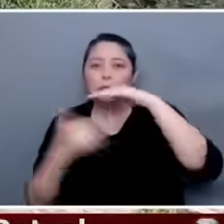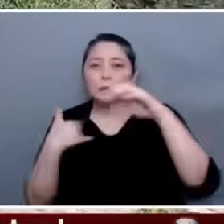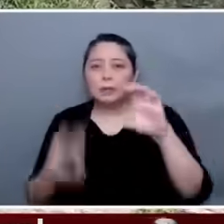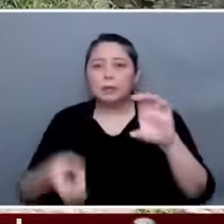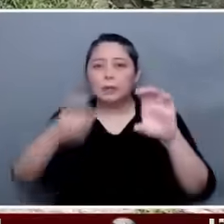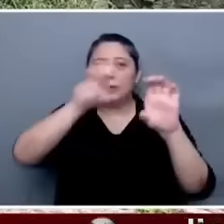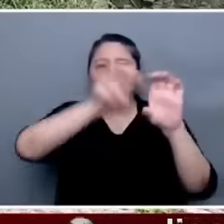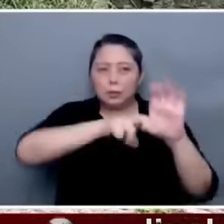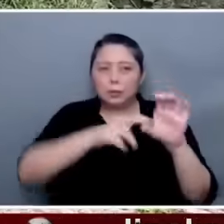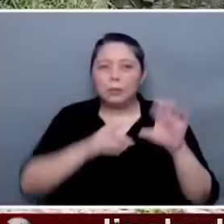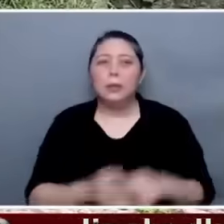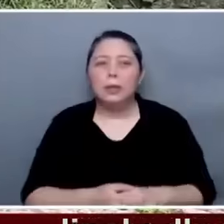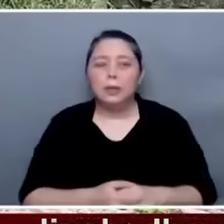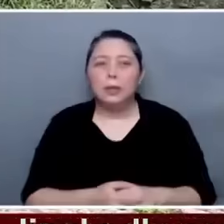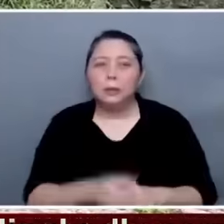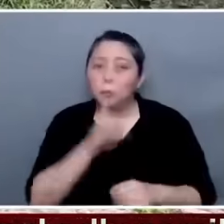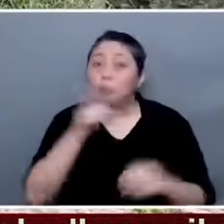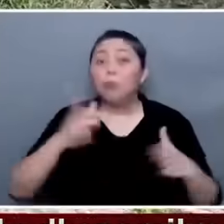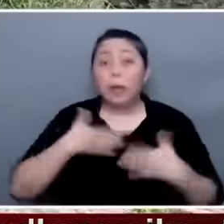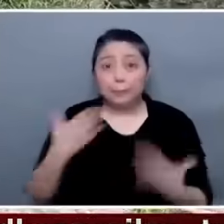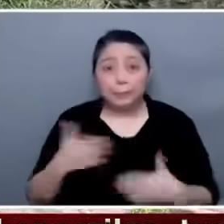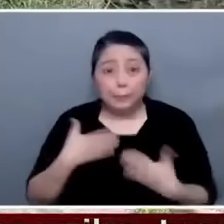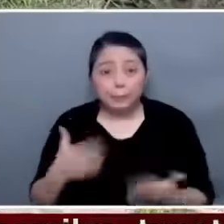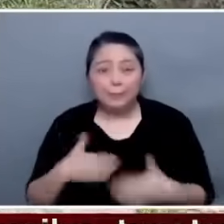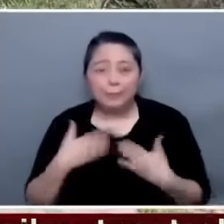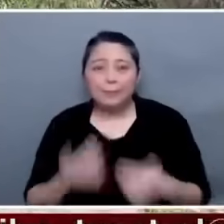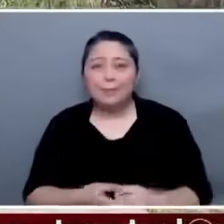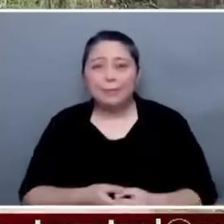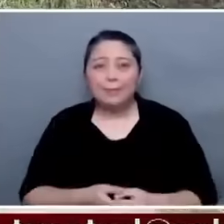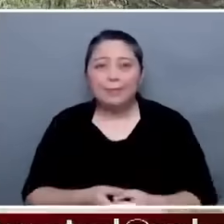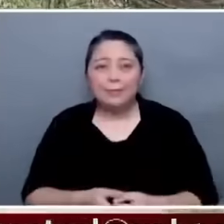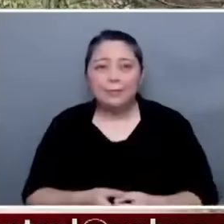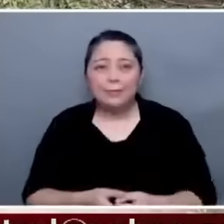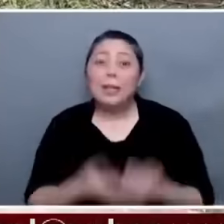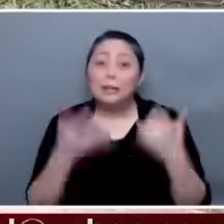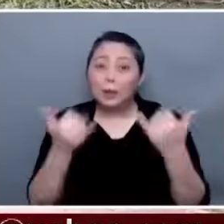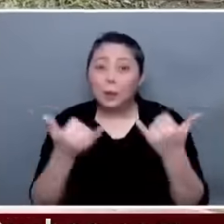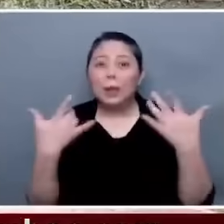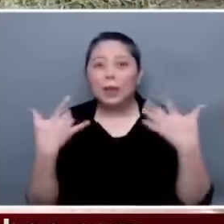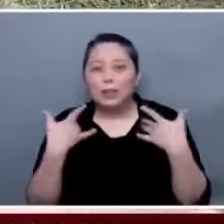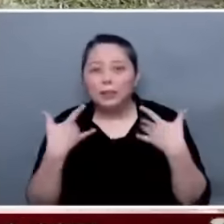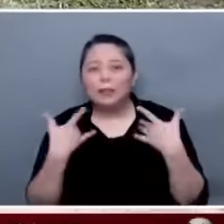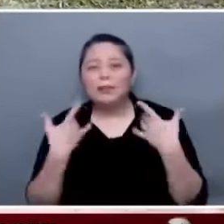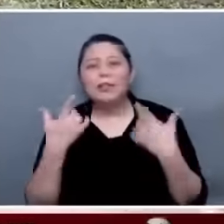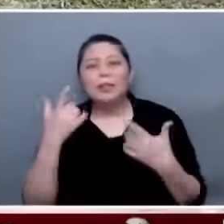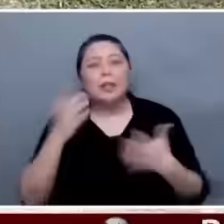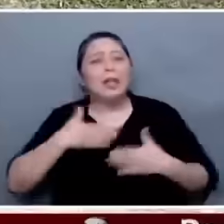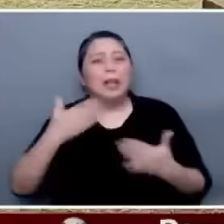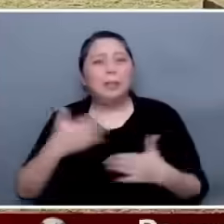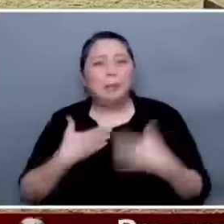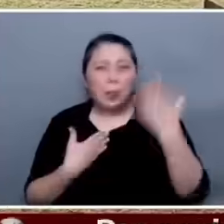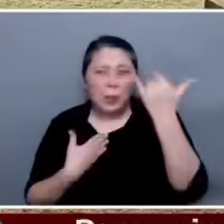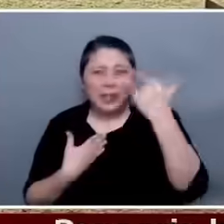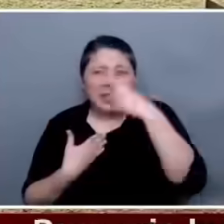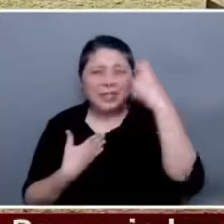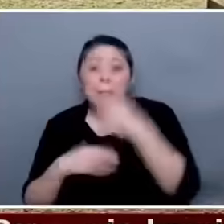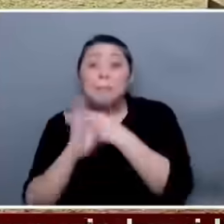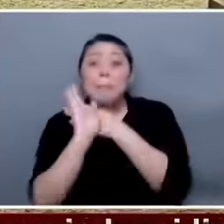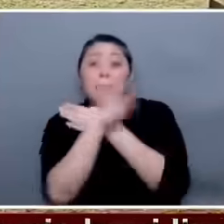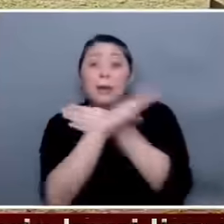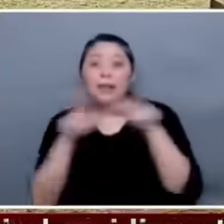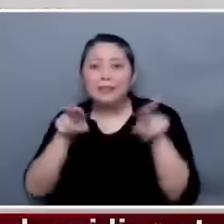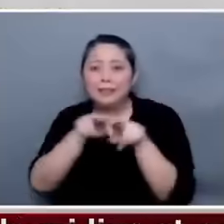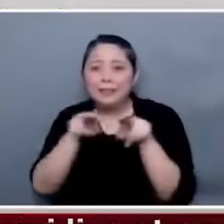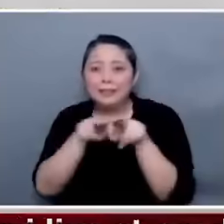So, laking tuwa rin namin at least nagbumabalik na yung normal.